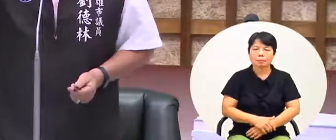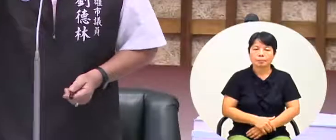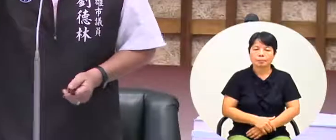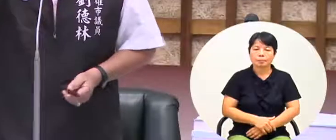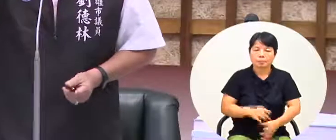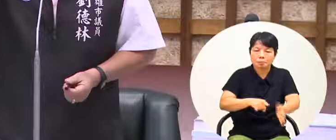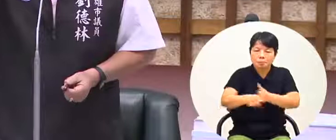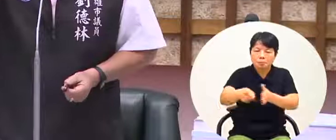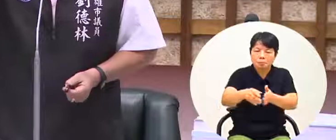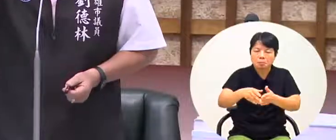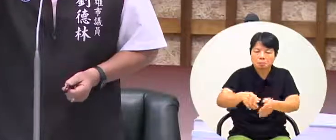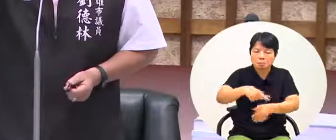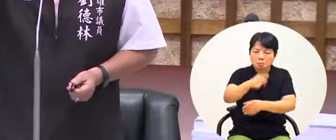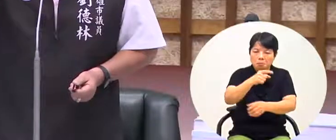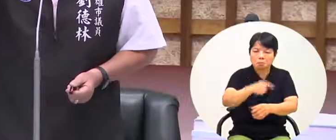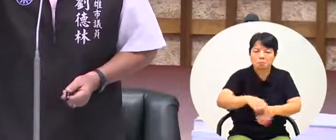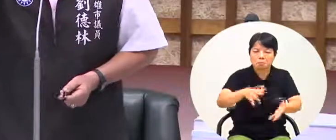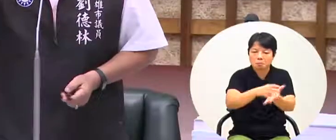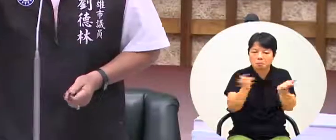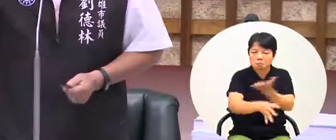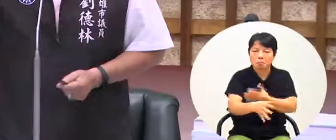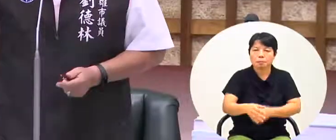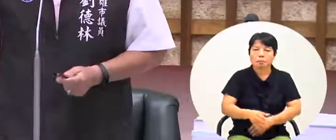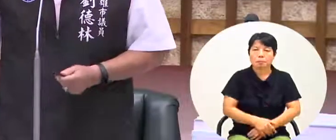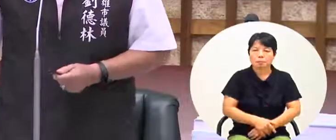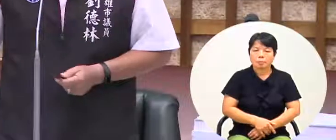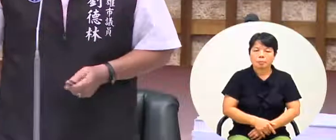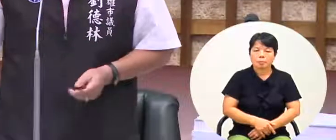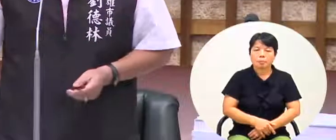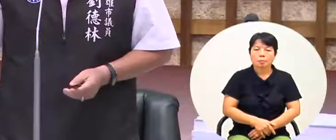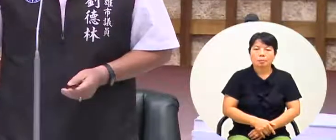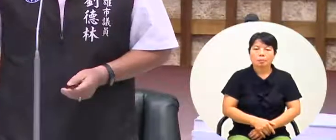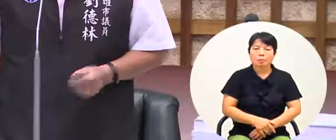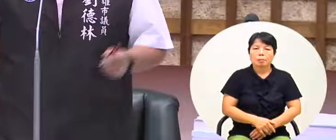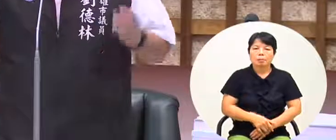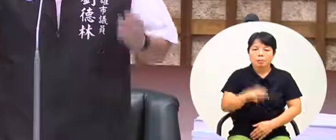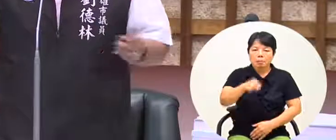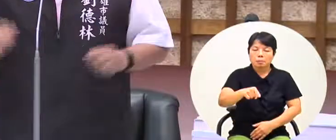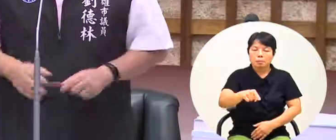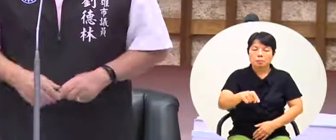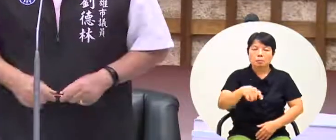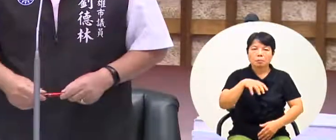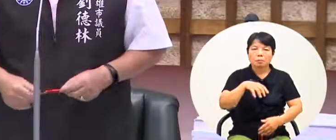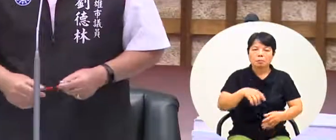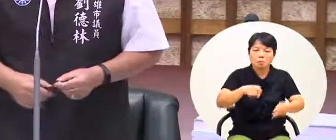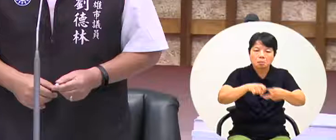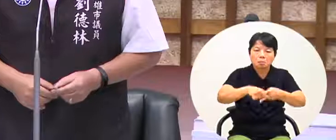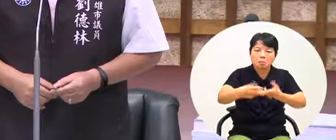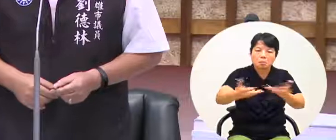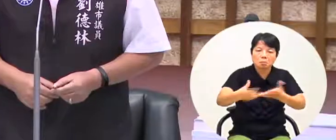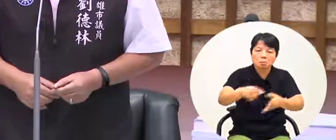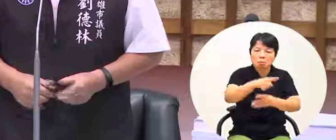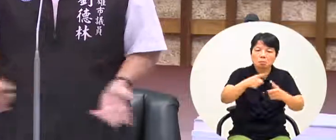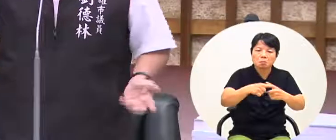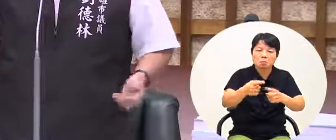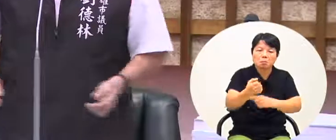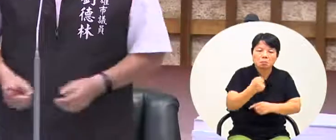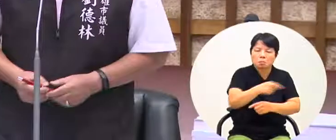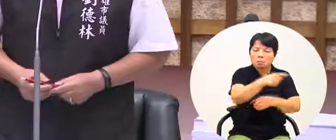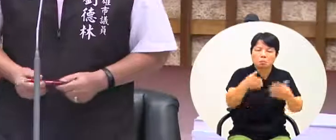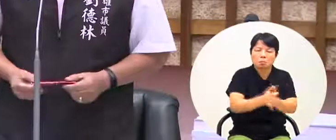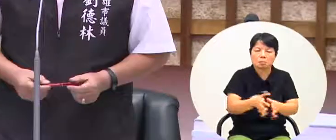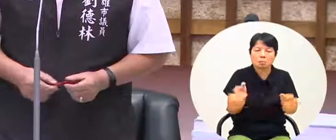分耗费我们的这个公务的人力，那实际上达到什么成效？没